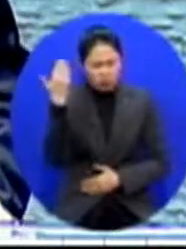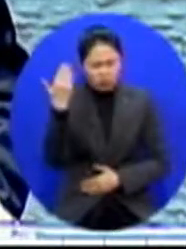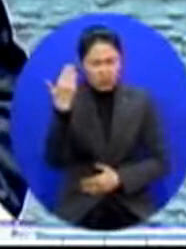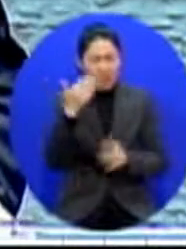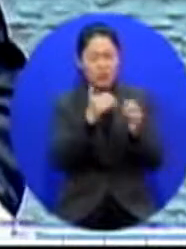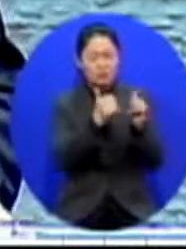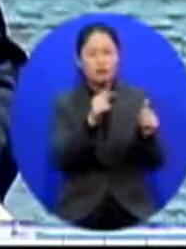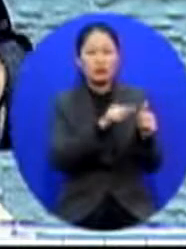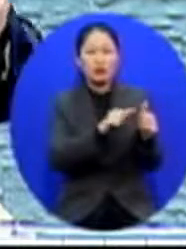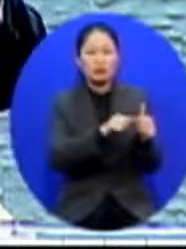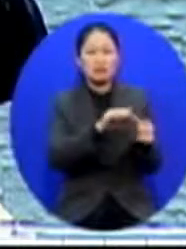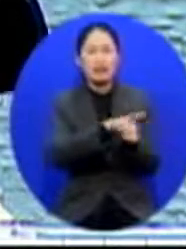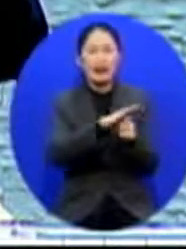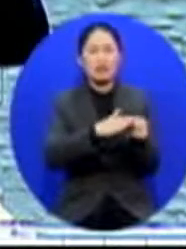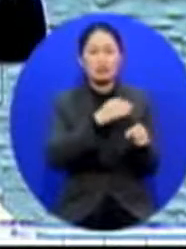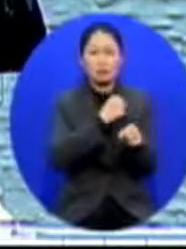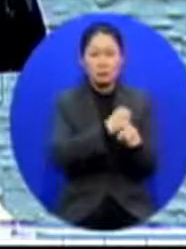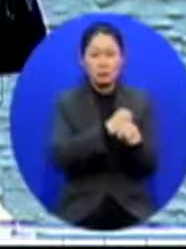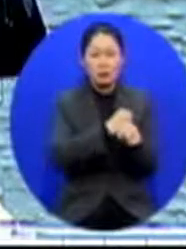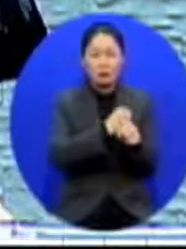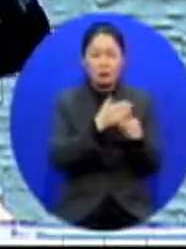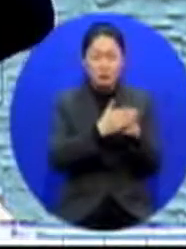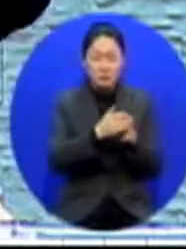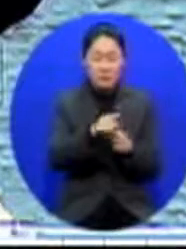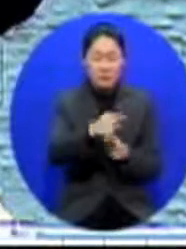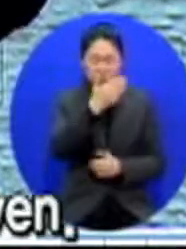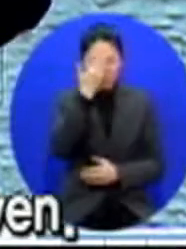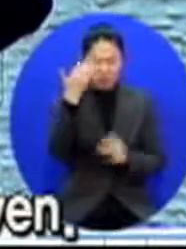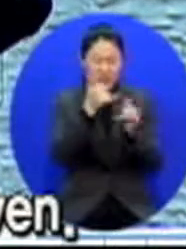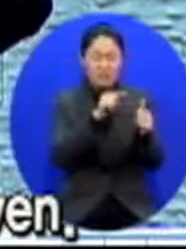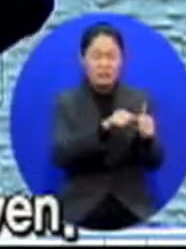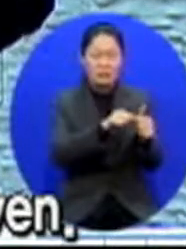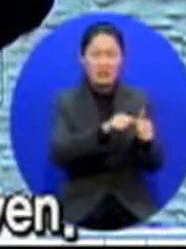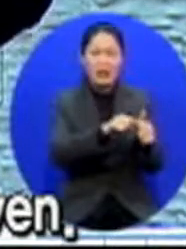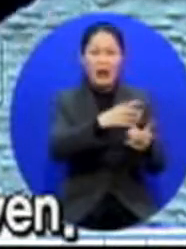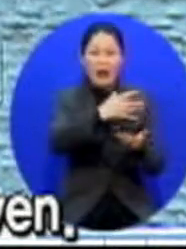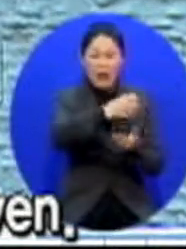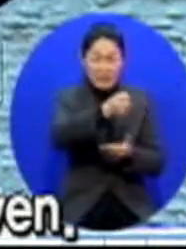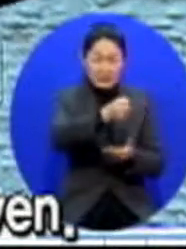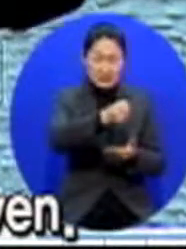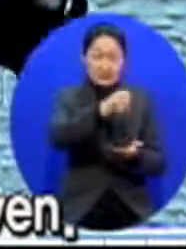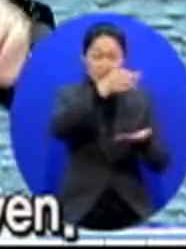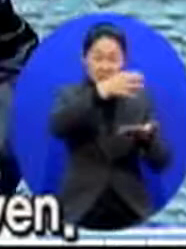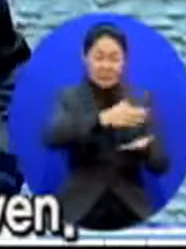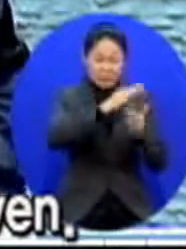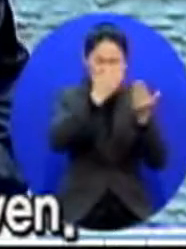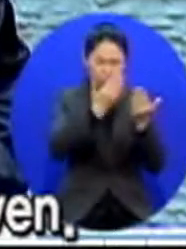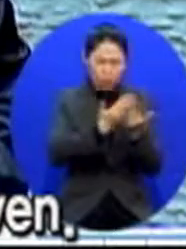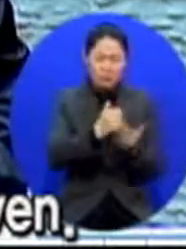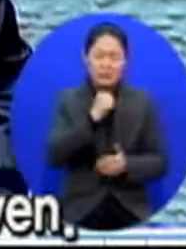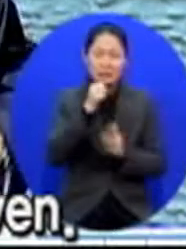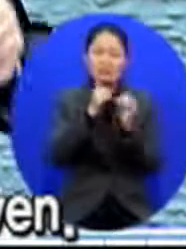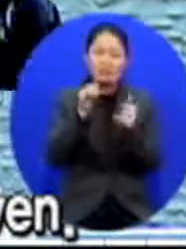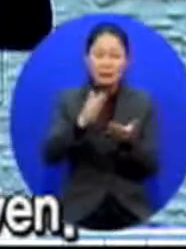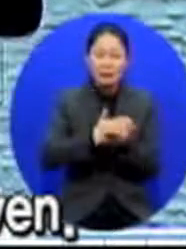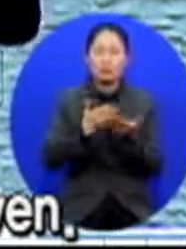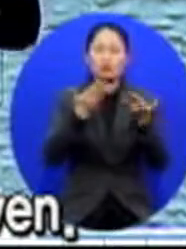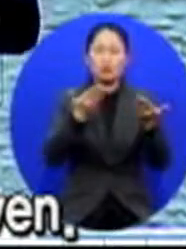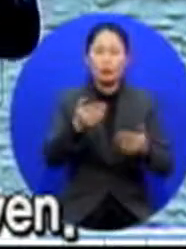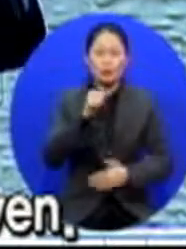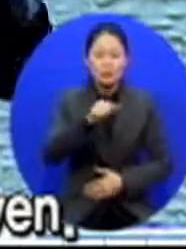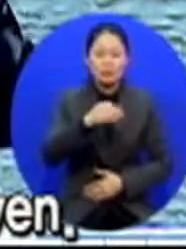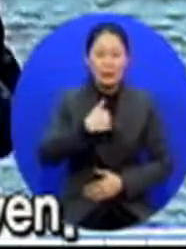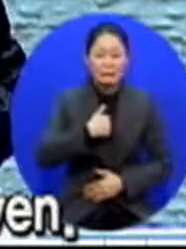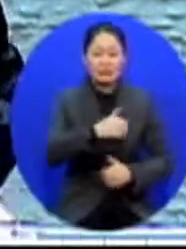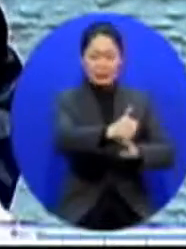그래서 예수님께서 그 부자 청년에게 내 가진 재산을 다 가난한 사람에게 나눠 주고 너는